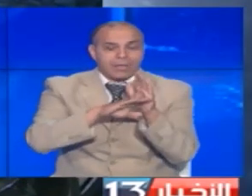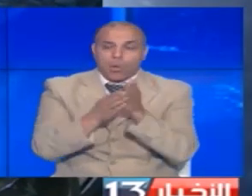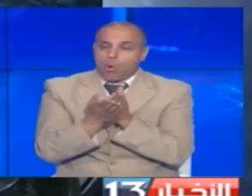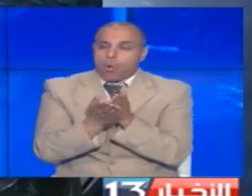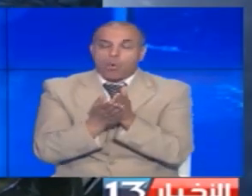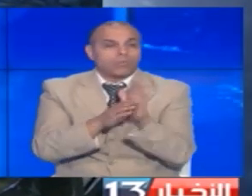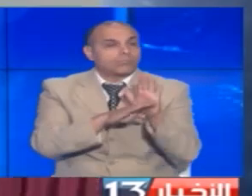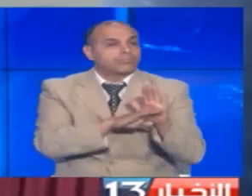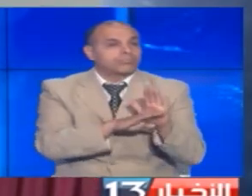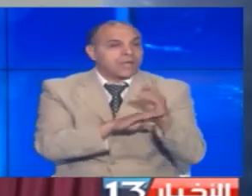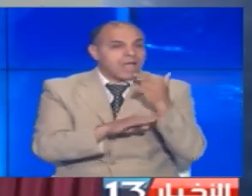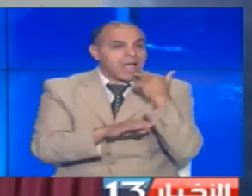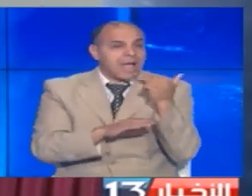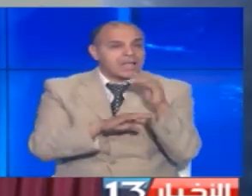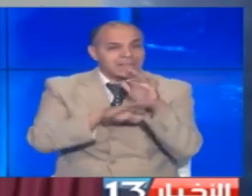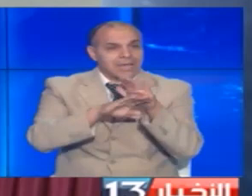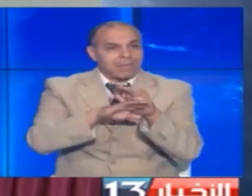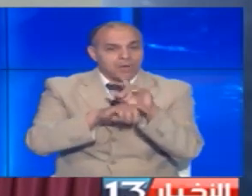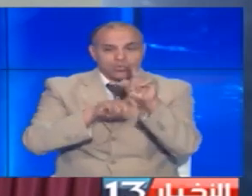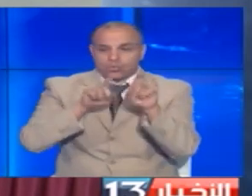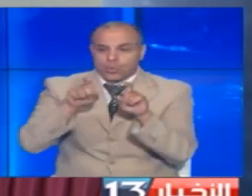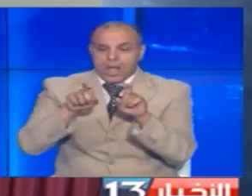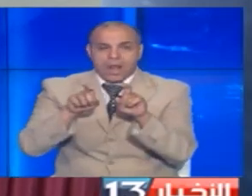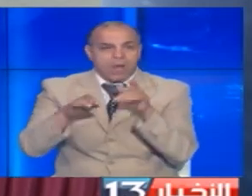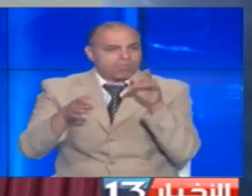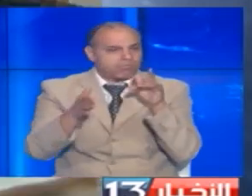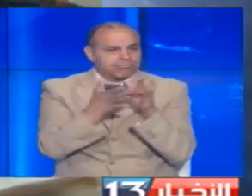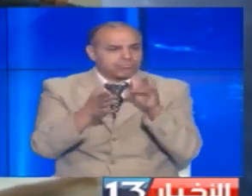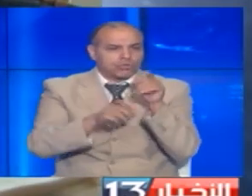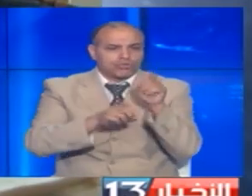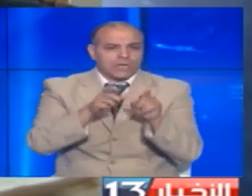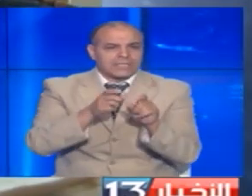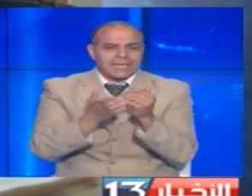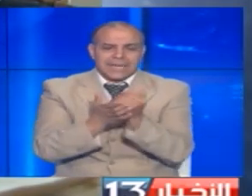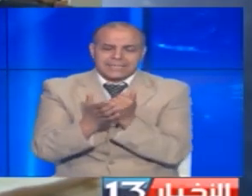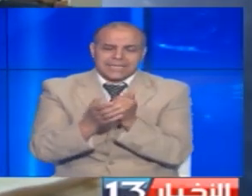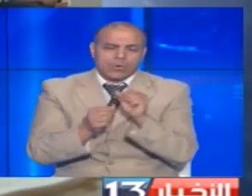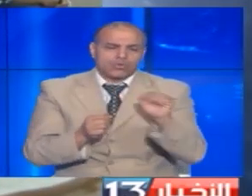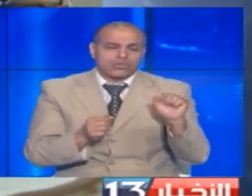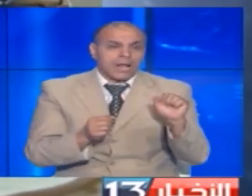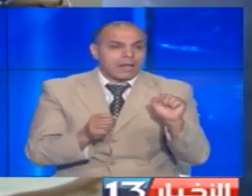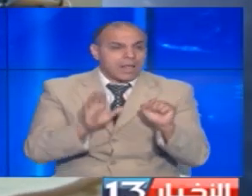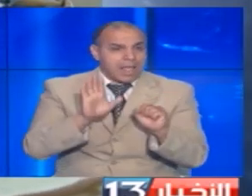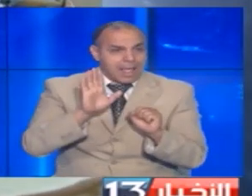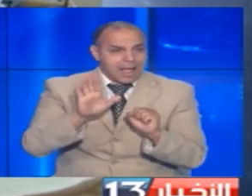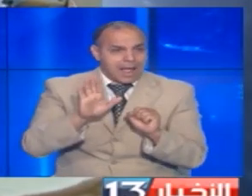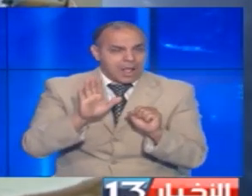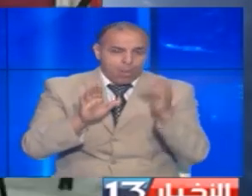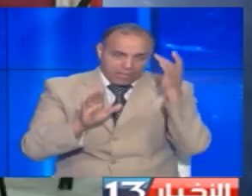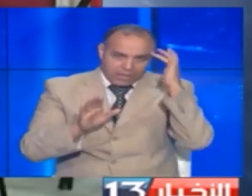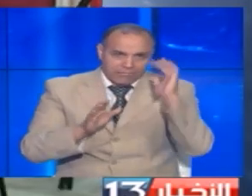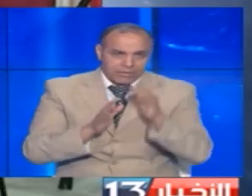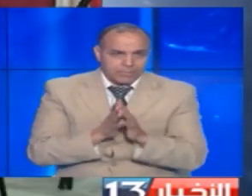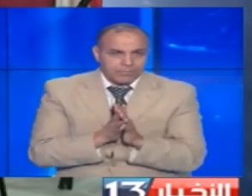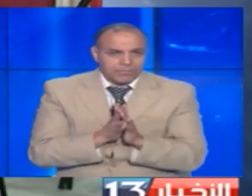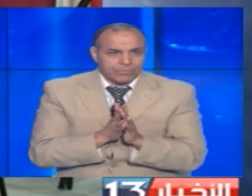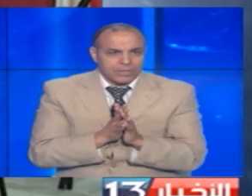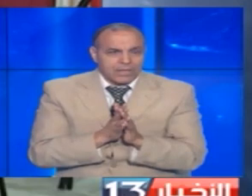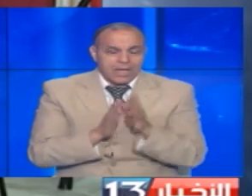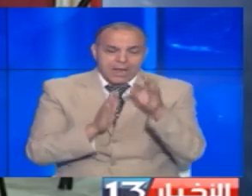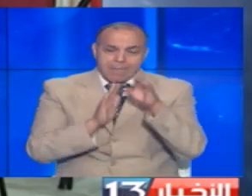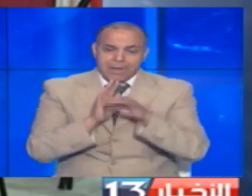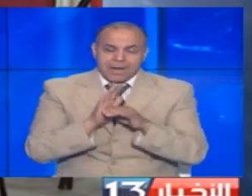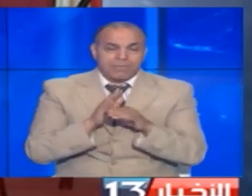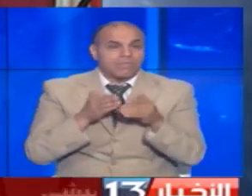وتدعيمها وضمان المساءله عن انتهاكات الحقوق الاقتصاديه والاجتماعيه والثقافيه تقاضي الاستراتيجي